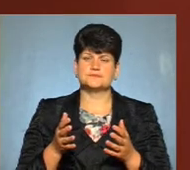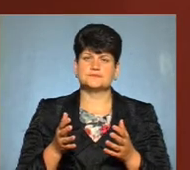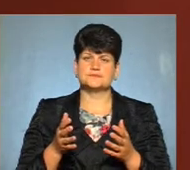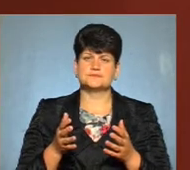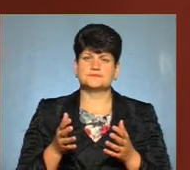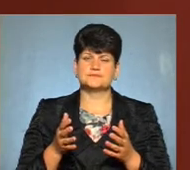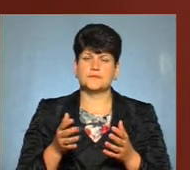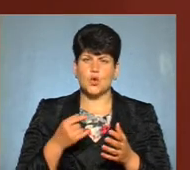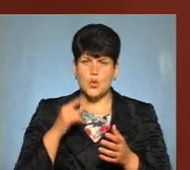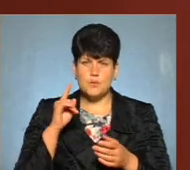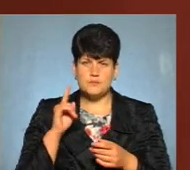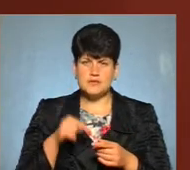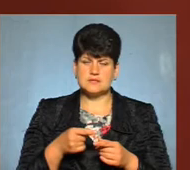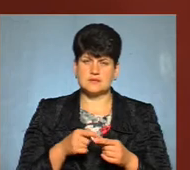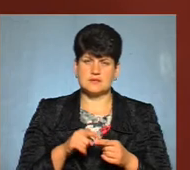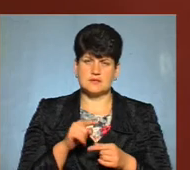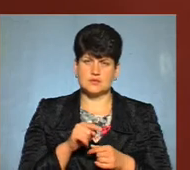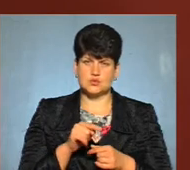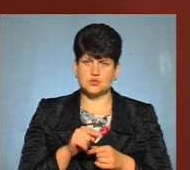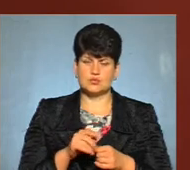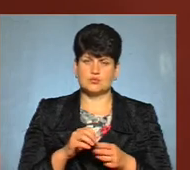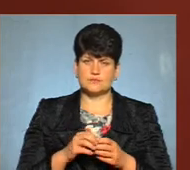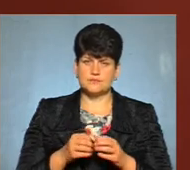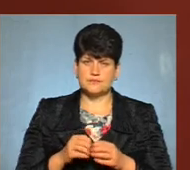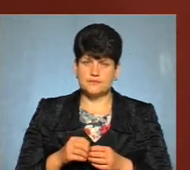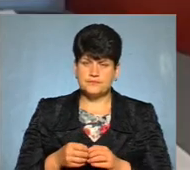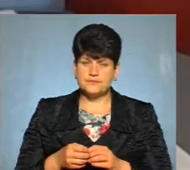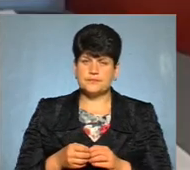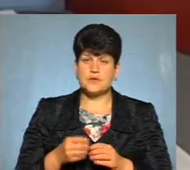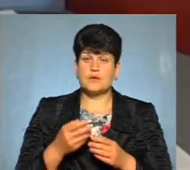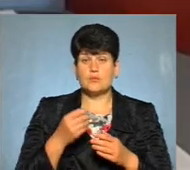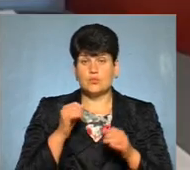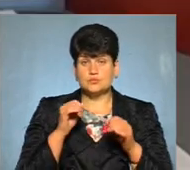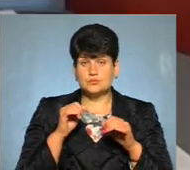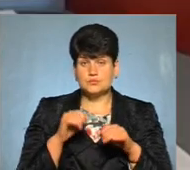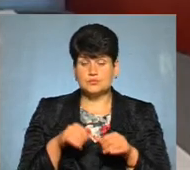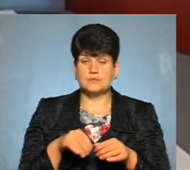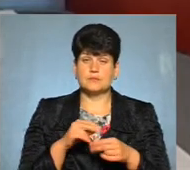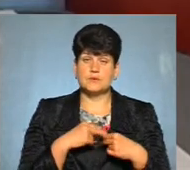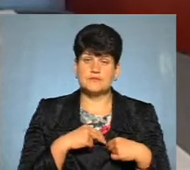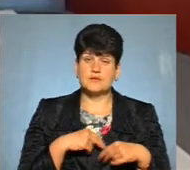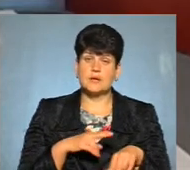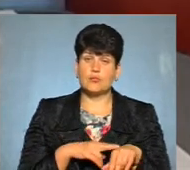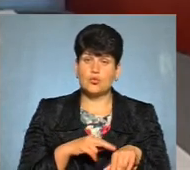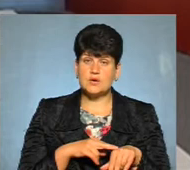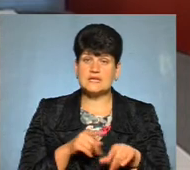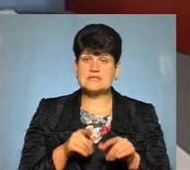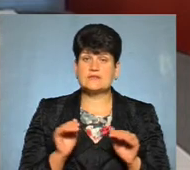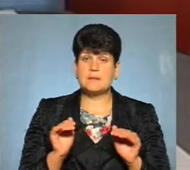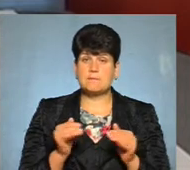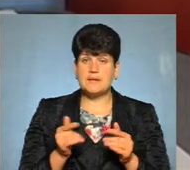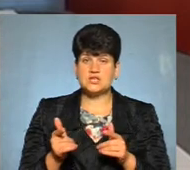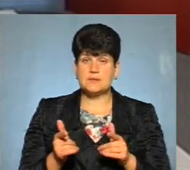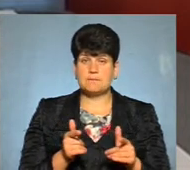більше обізнані на цьому, на загрозах. Очевидно, працівники поліції, вони менш